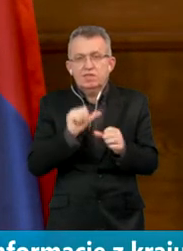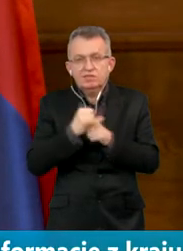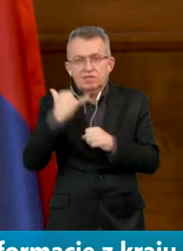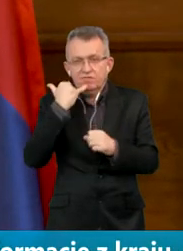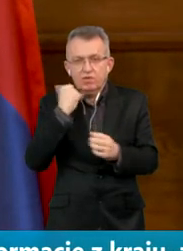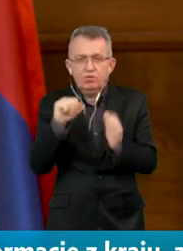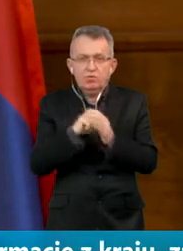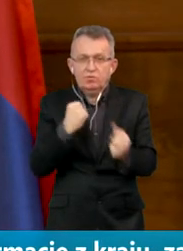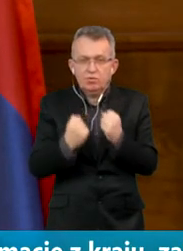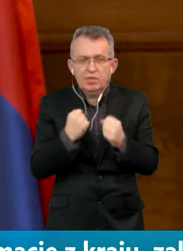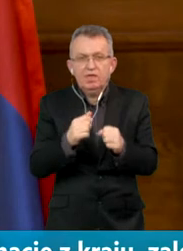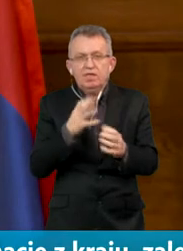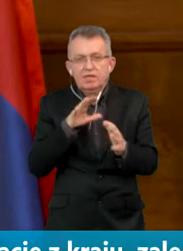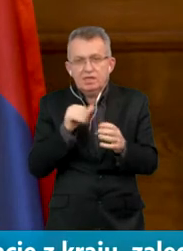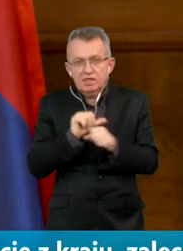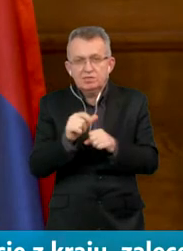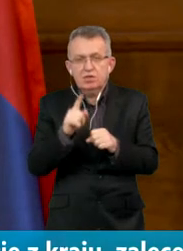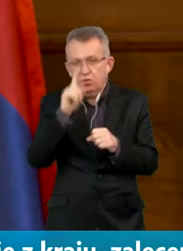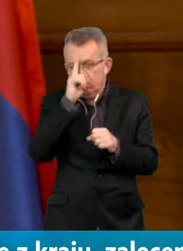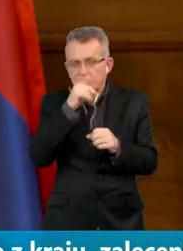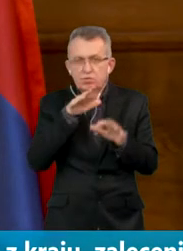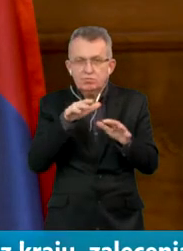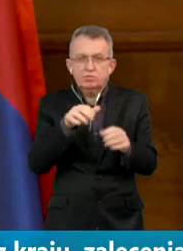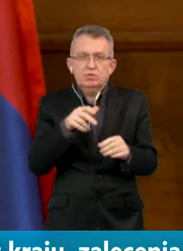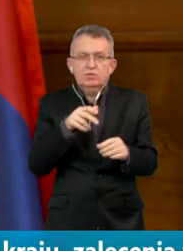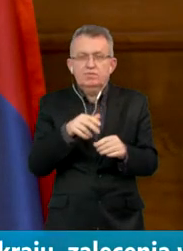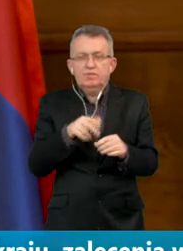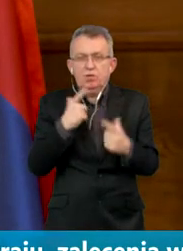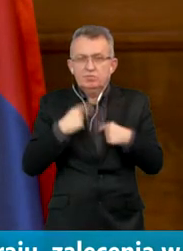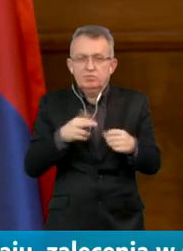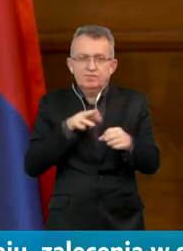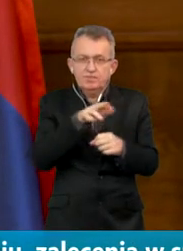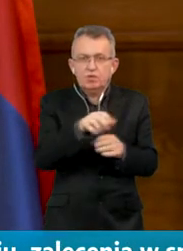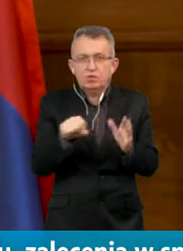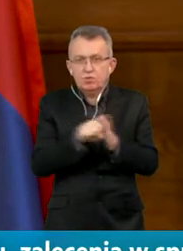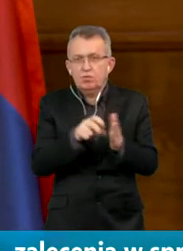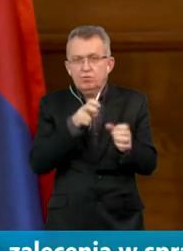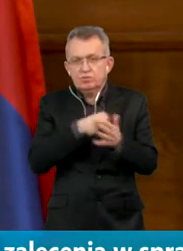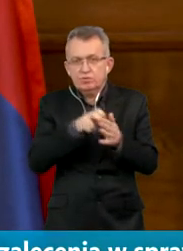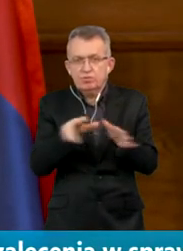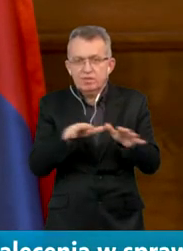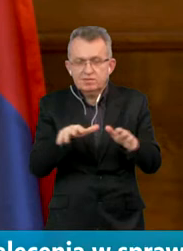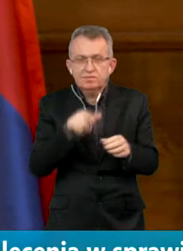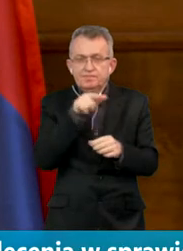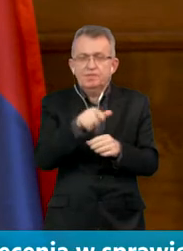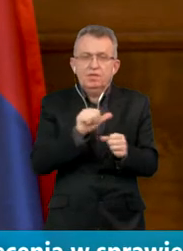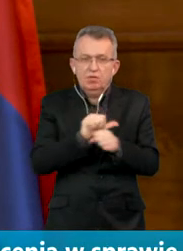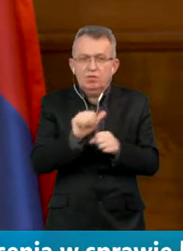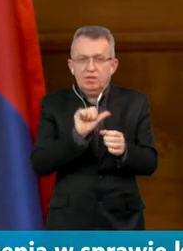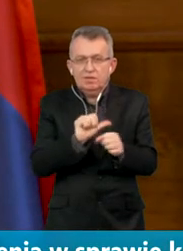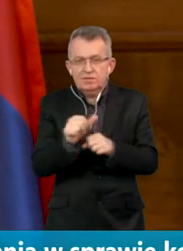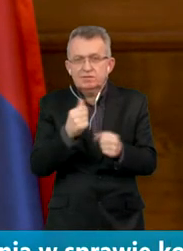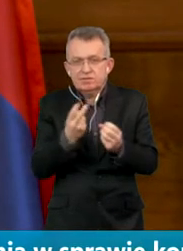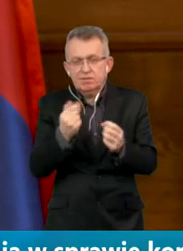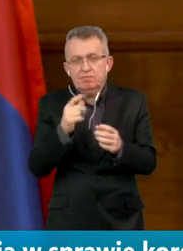się do infolinii, ale też część osób wybrała możliwość osobistego zarejestrowania się w punktach szczepień, więc to się dzieje